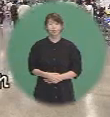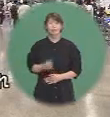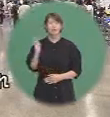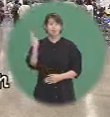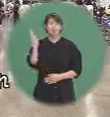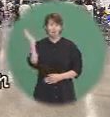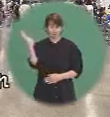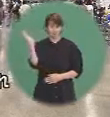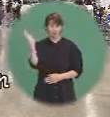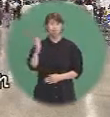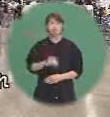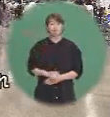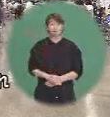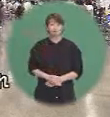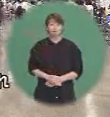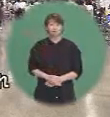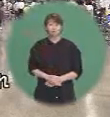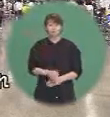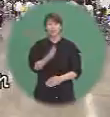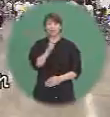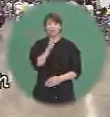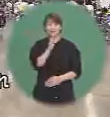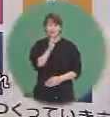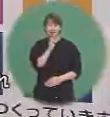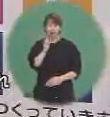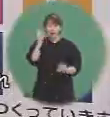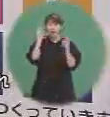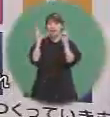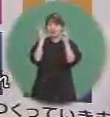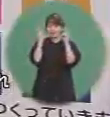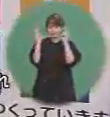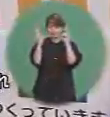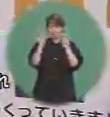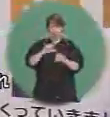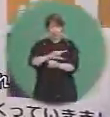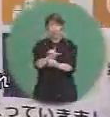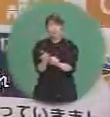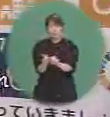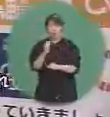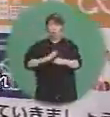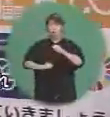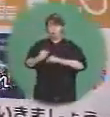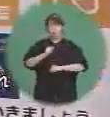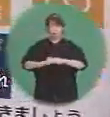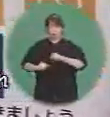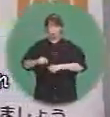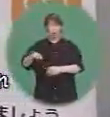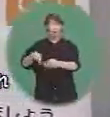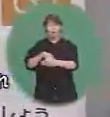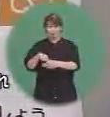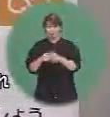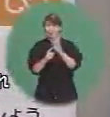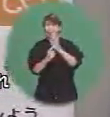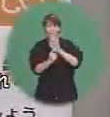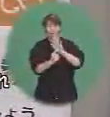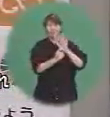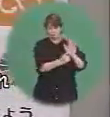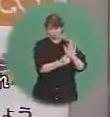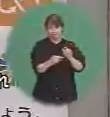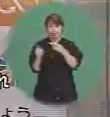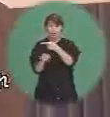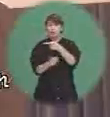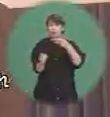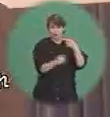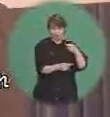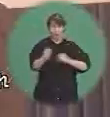福島 SDGs 博は実際に企業などが取り組んでいる SDGs の実例に触れ、一人一人